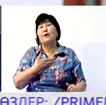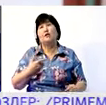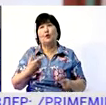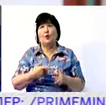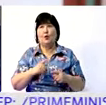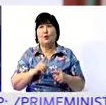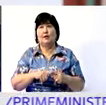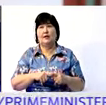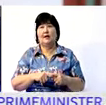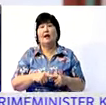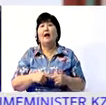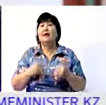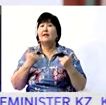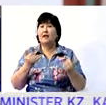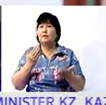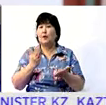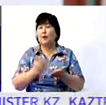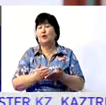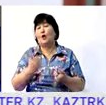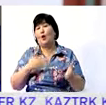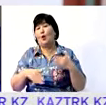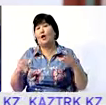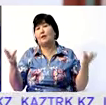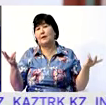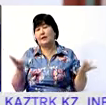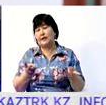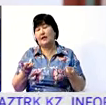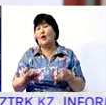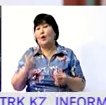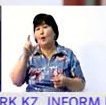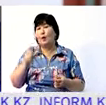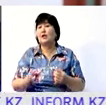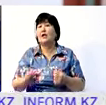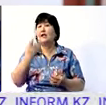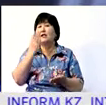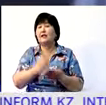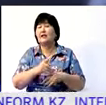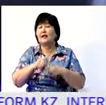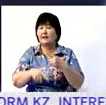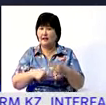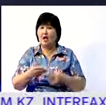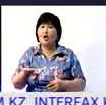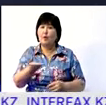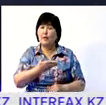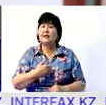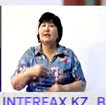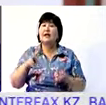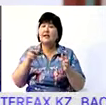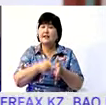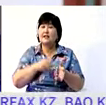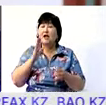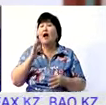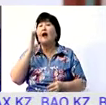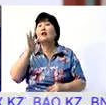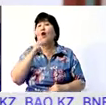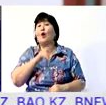осыны дәріптей отырып біз қуануымыз керек. Осындай ғұламаны шыққандығына, осындай ғұламаны шетелде бізде де зерттей бастағанына. Алдағы